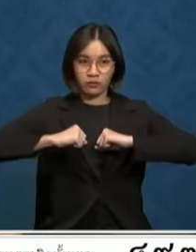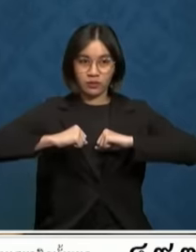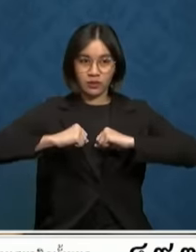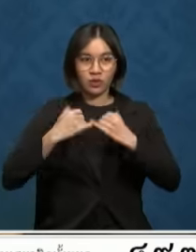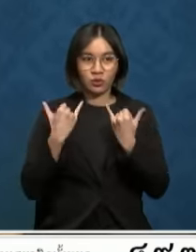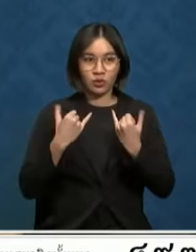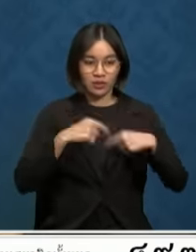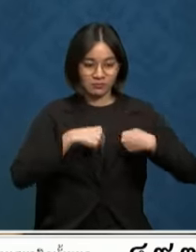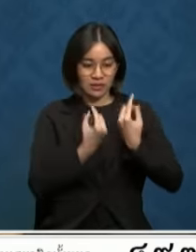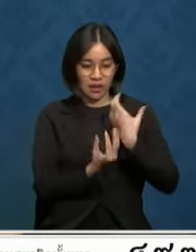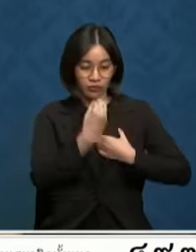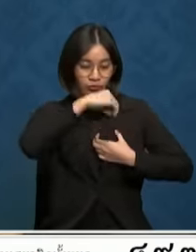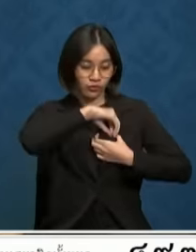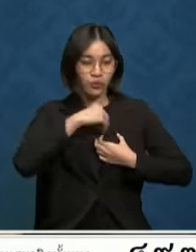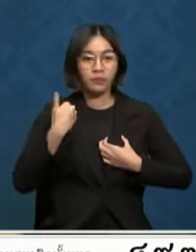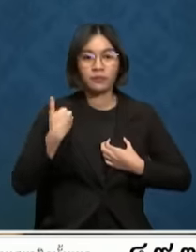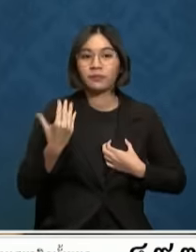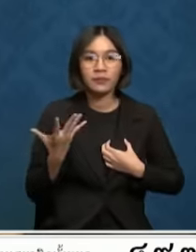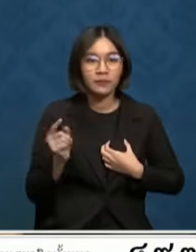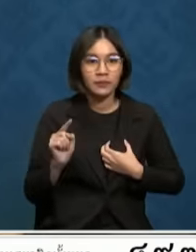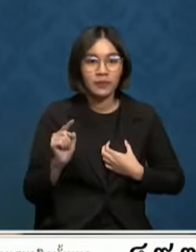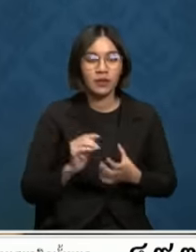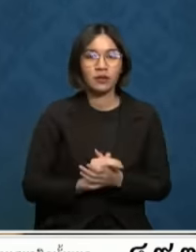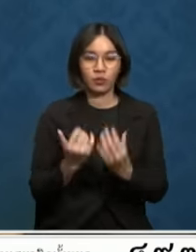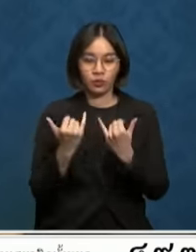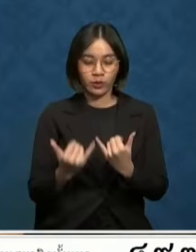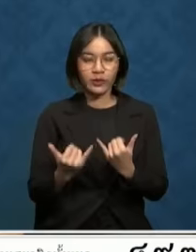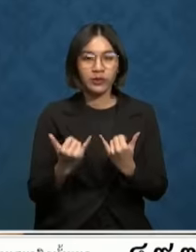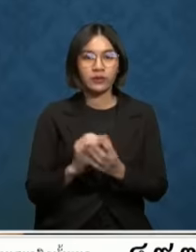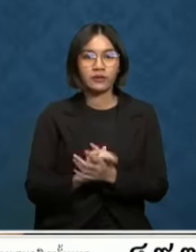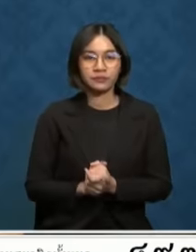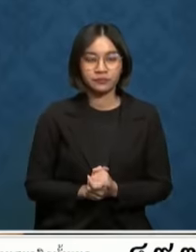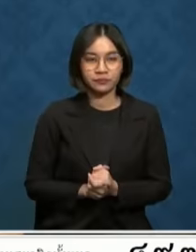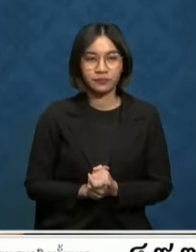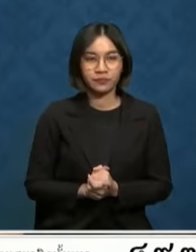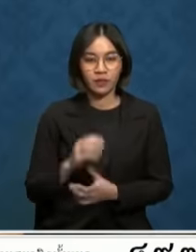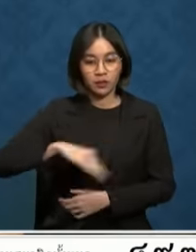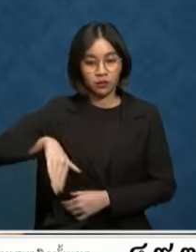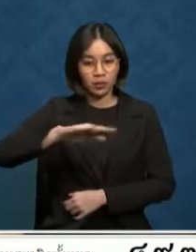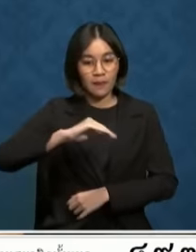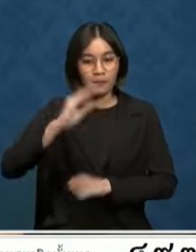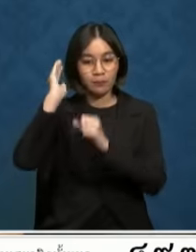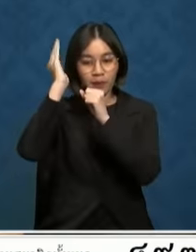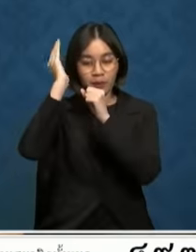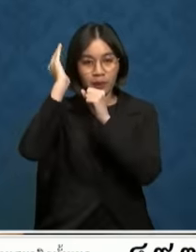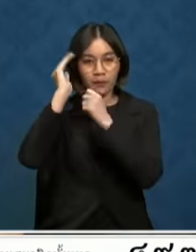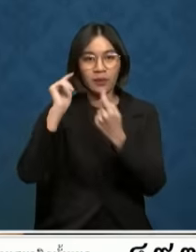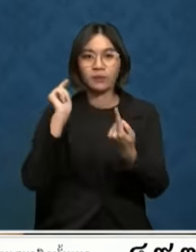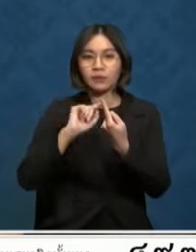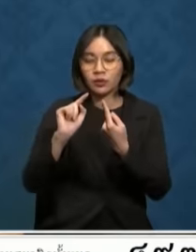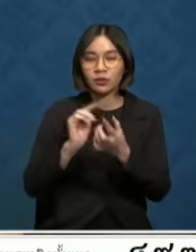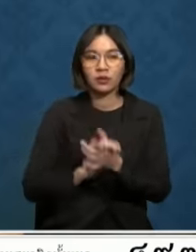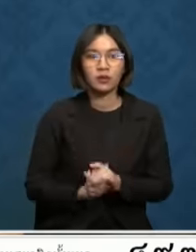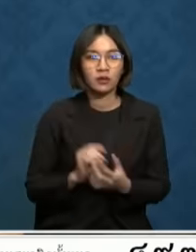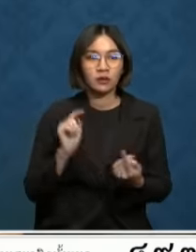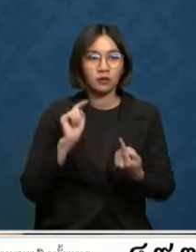ค้างในใจหรือเปล่าวันนี้เรากำลังพูดว่าเราพูดถึง